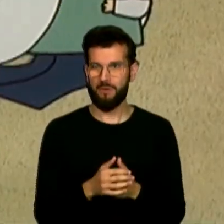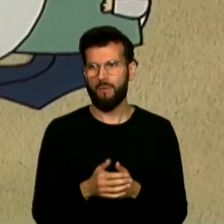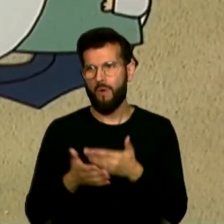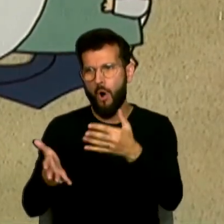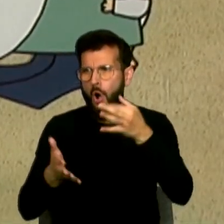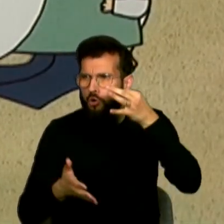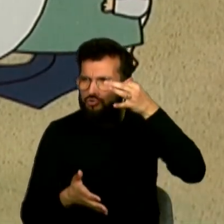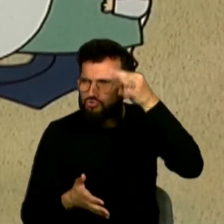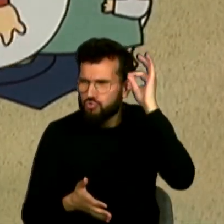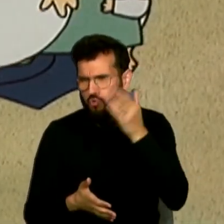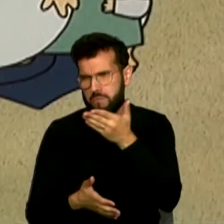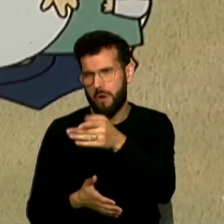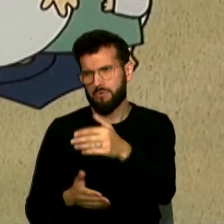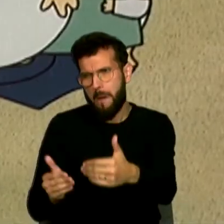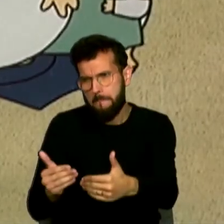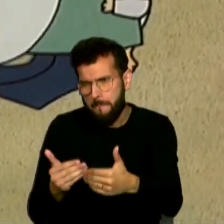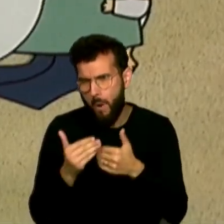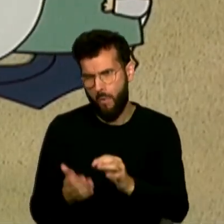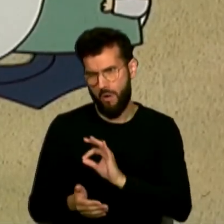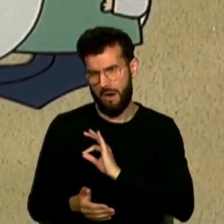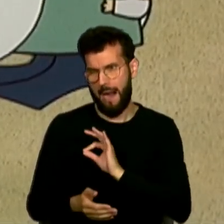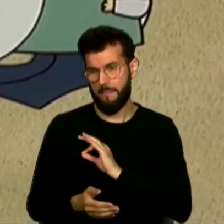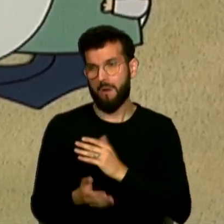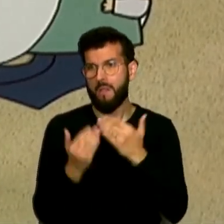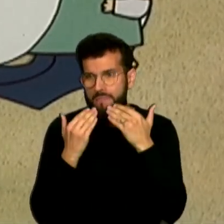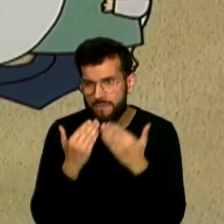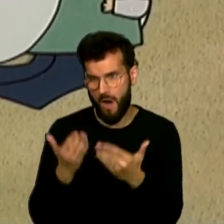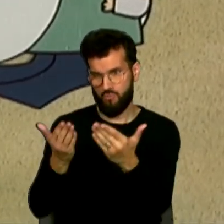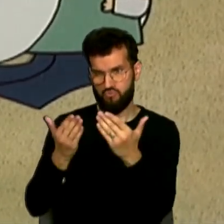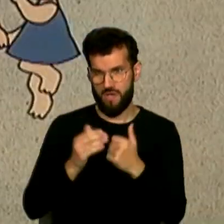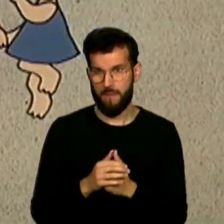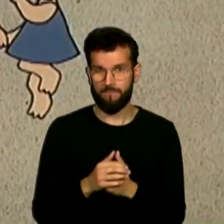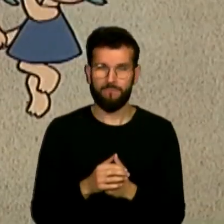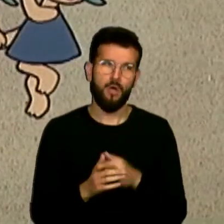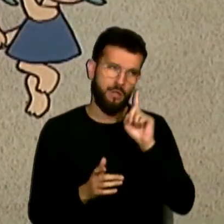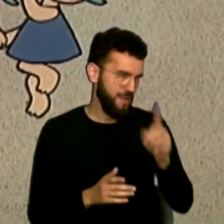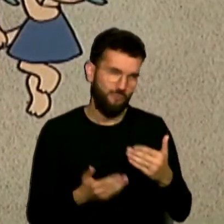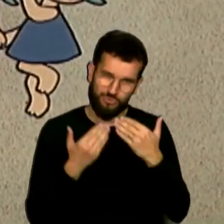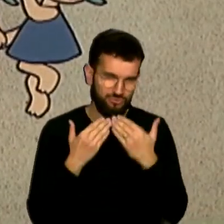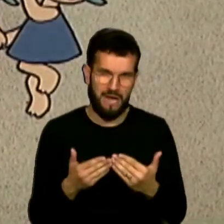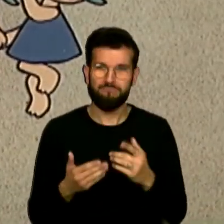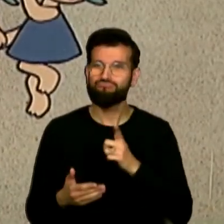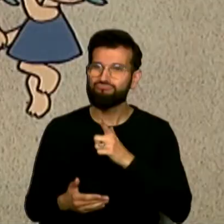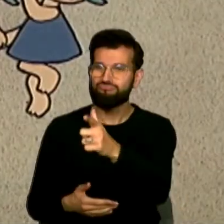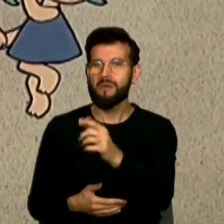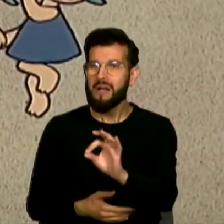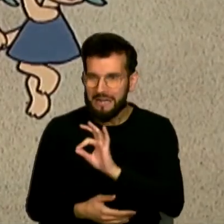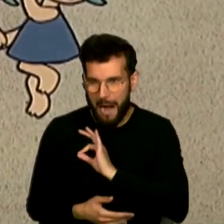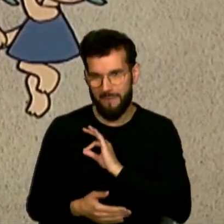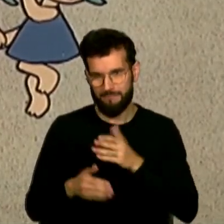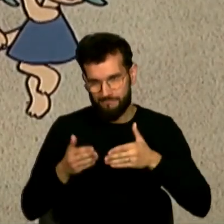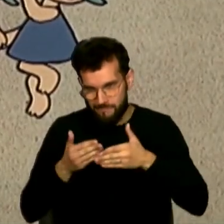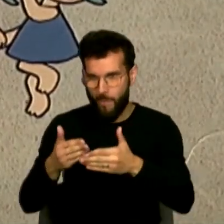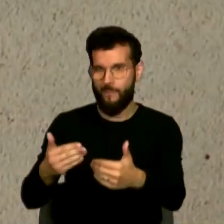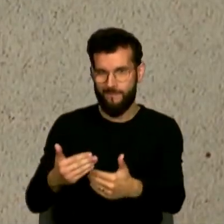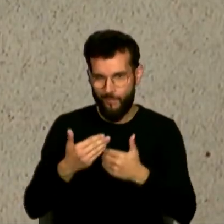Šupka, pomohol si mi. Ďakujem. Neďakuj, rybka. Medzi priateľmi to tak musí byť.